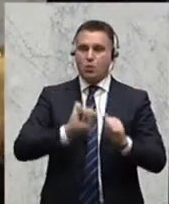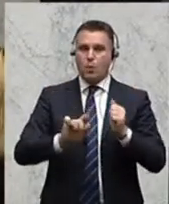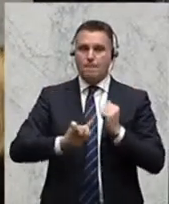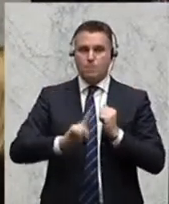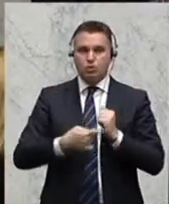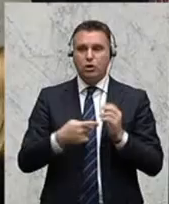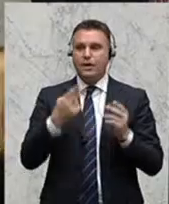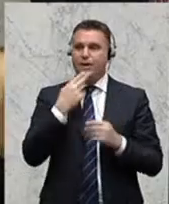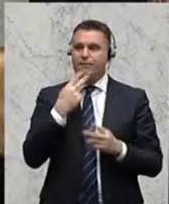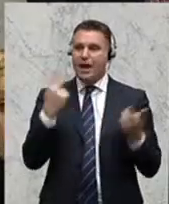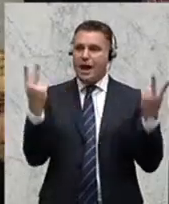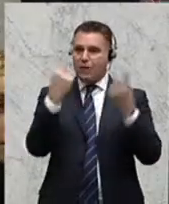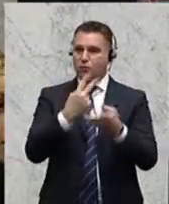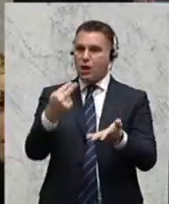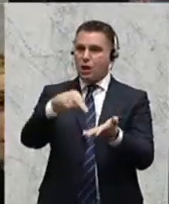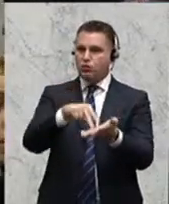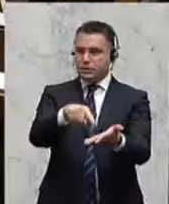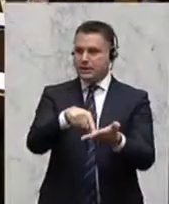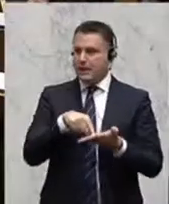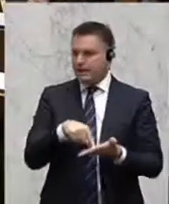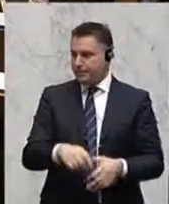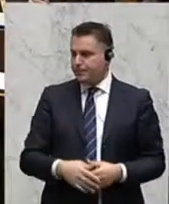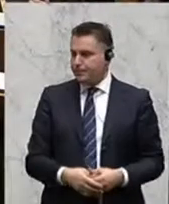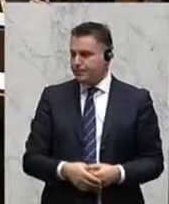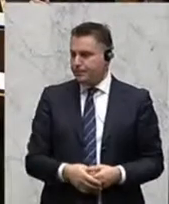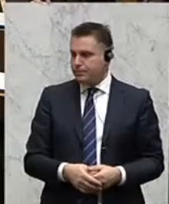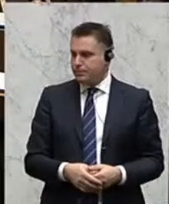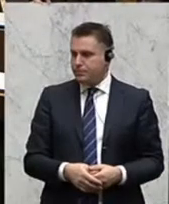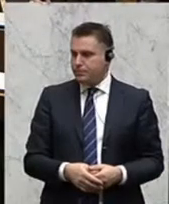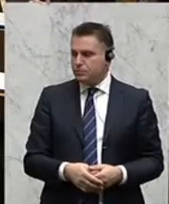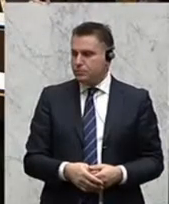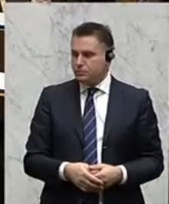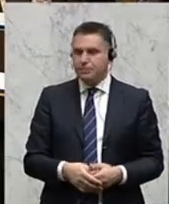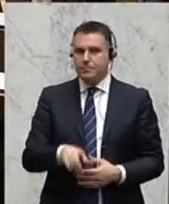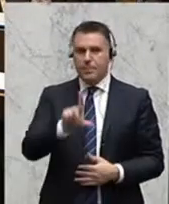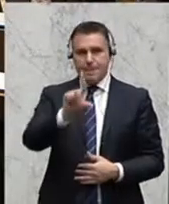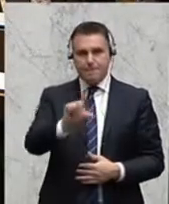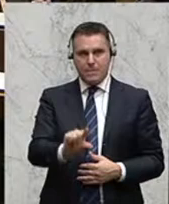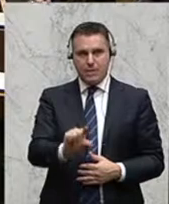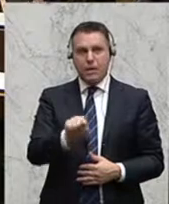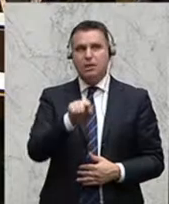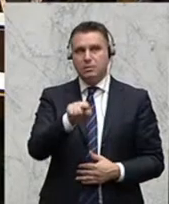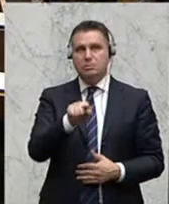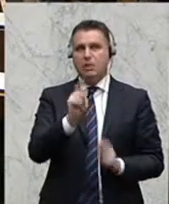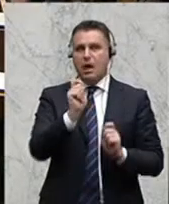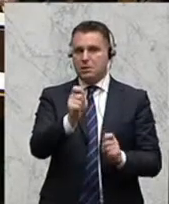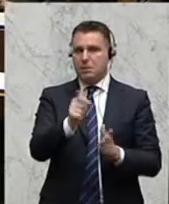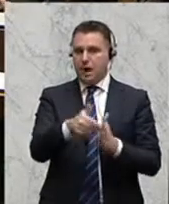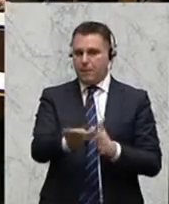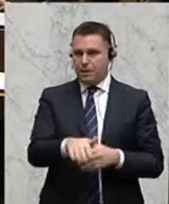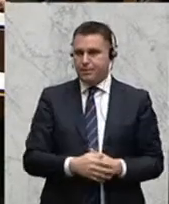Verteidigungsbudgets. Wer spricht sich für diesen Antrag aus? Das ist die Minderheit. Dieser Antrag